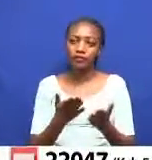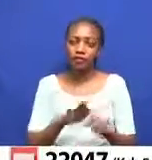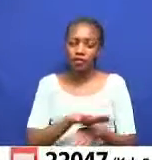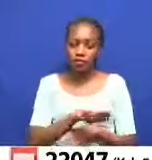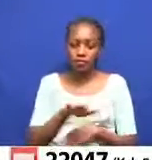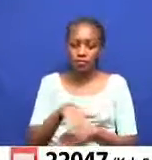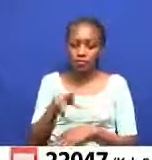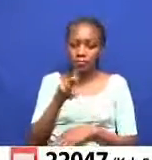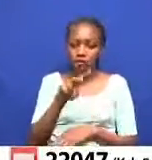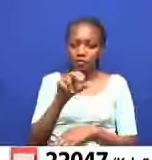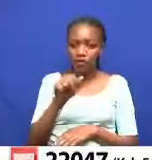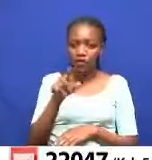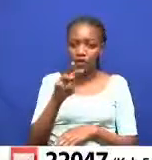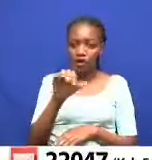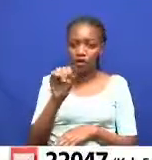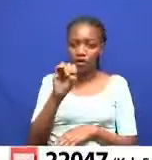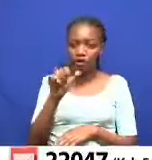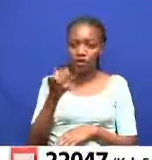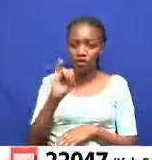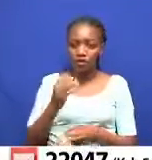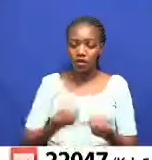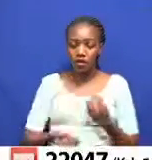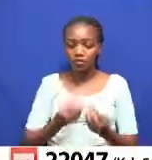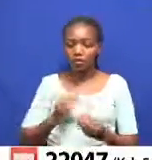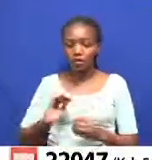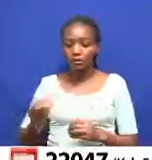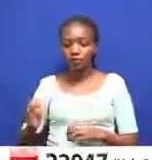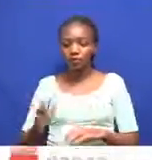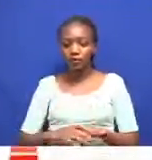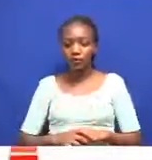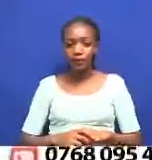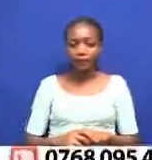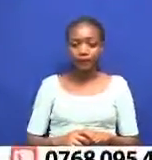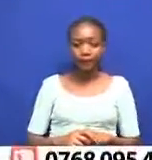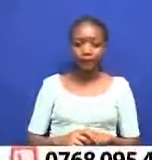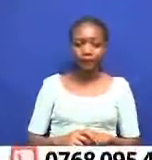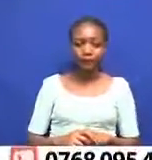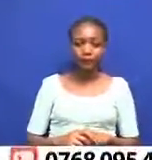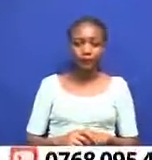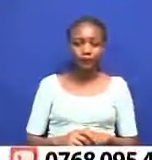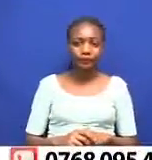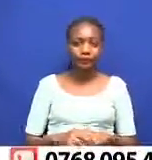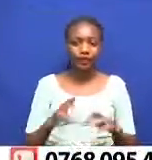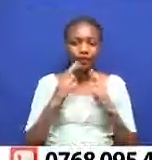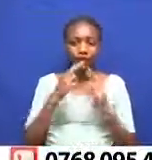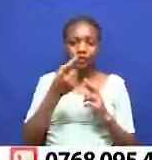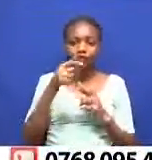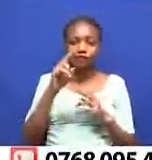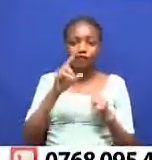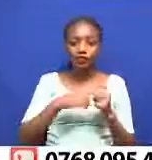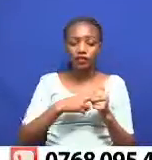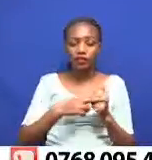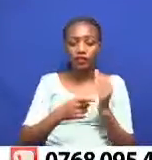Namisi village, Funyula constituency, county of Busia. Reporting